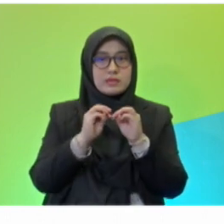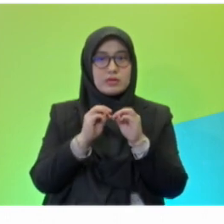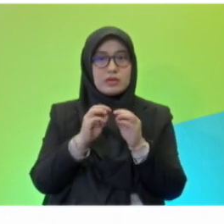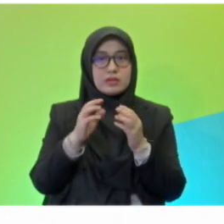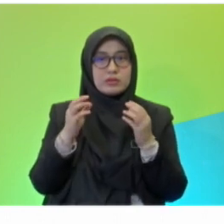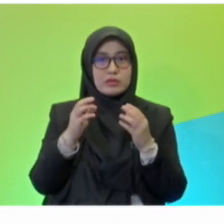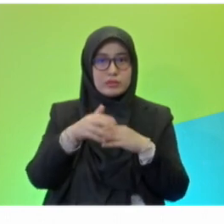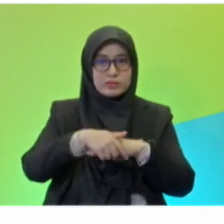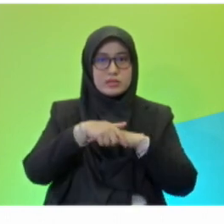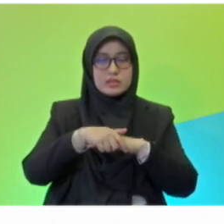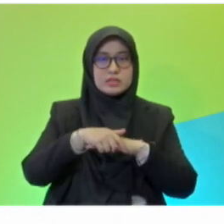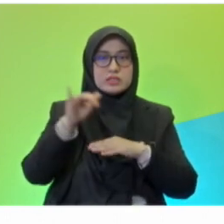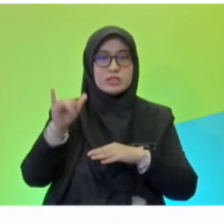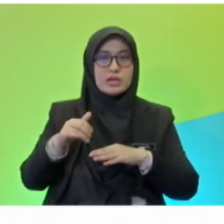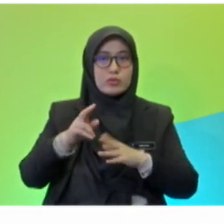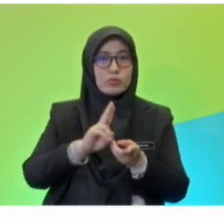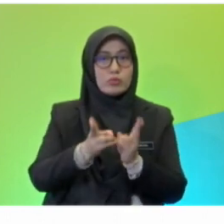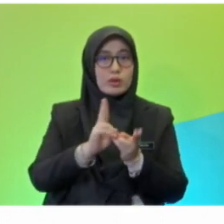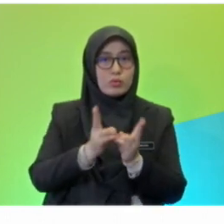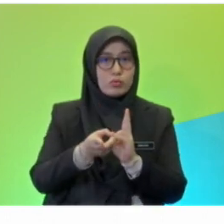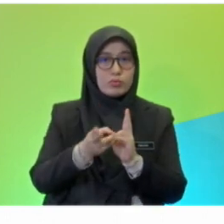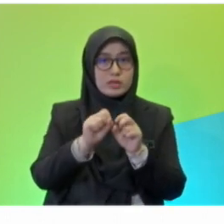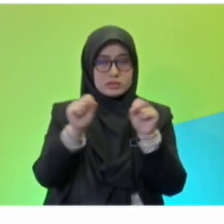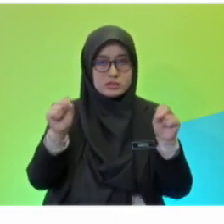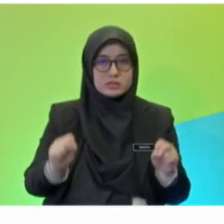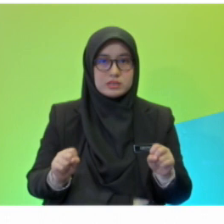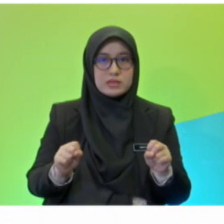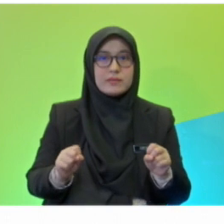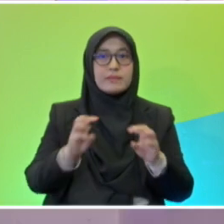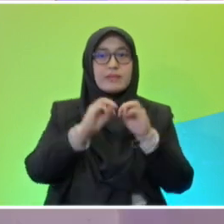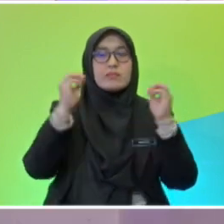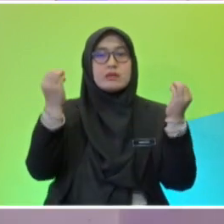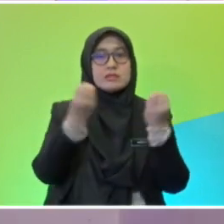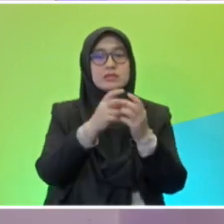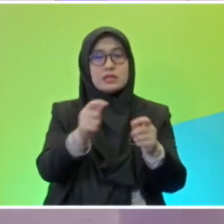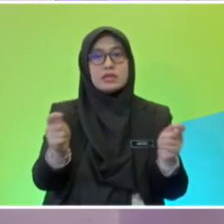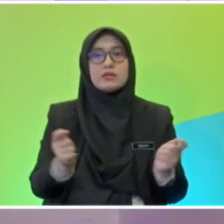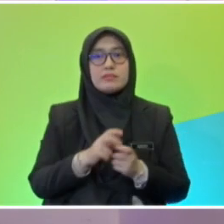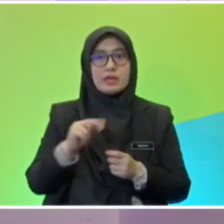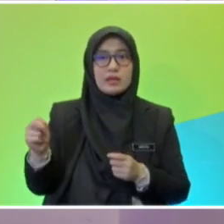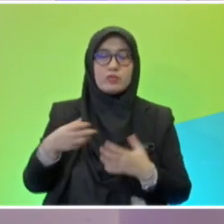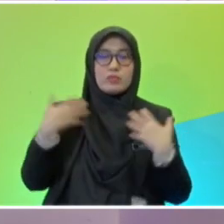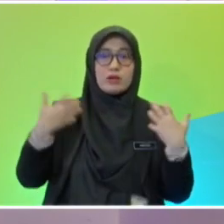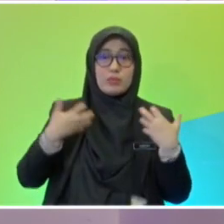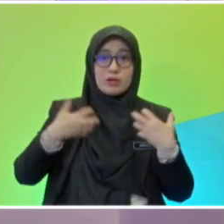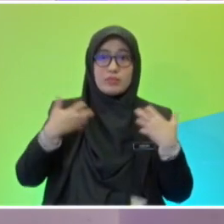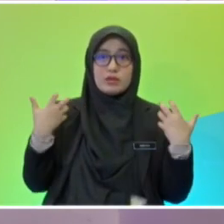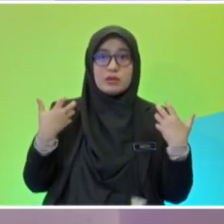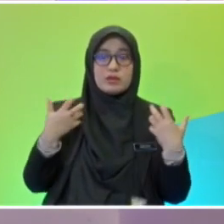pemberontakan jadi berlakulah macam-macam perjuangan-perjuangan yang dilakukan